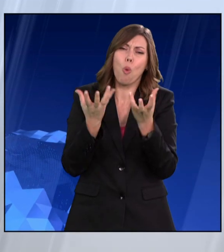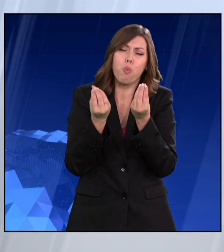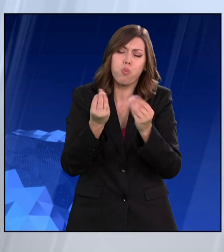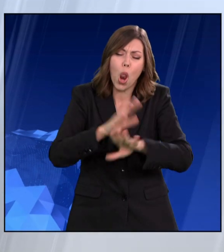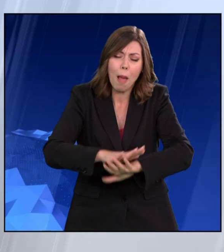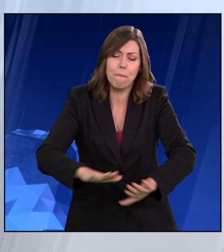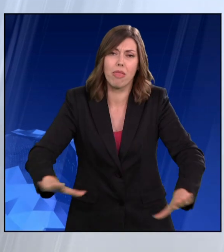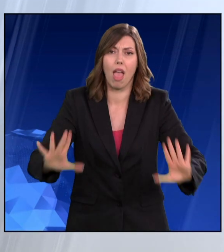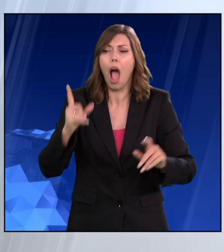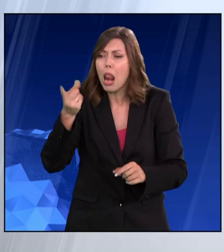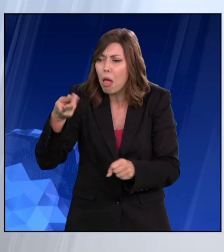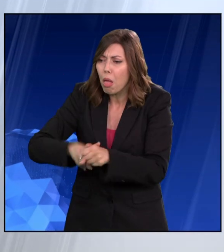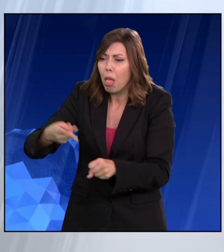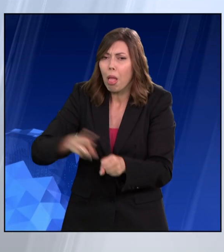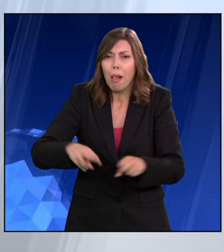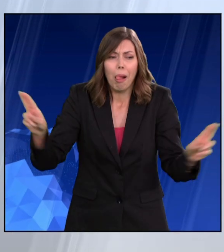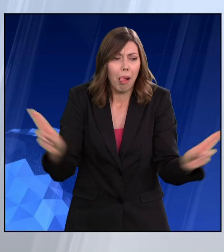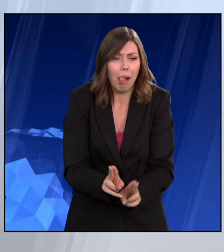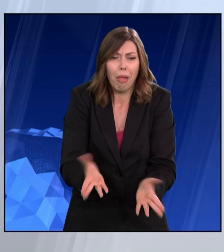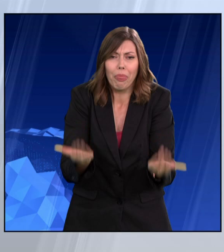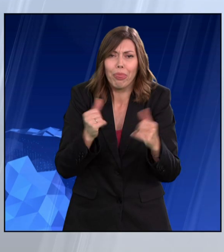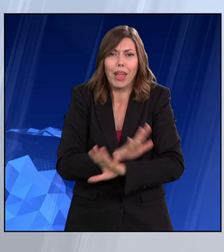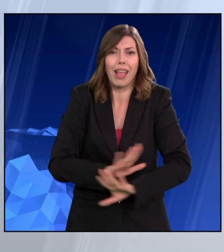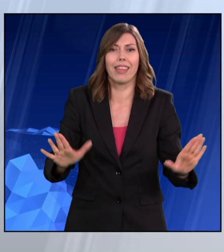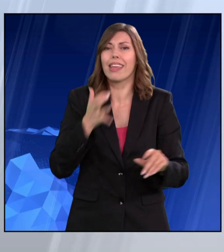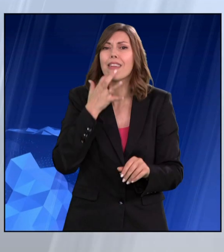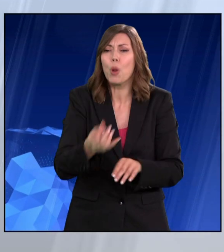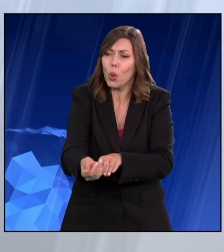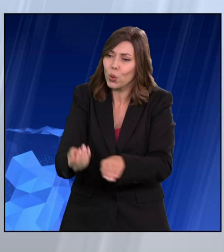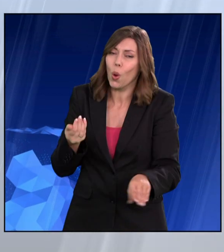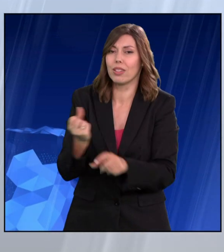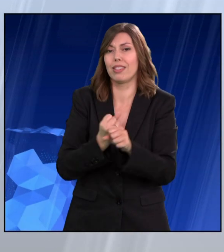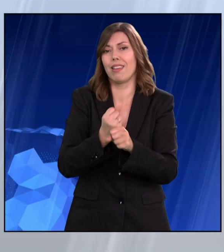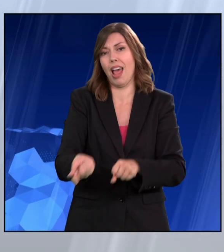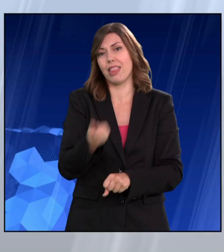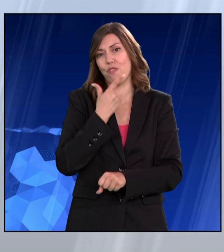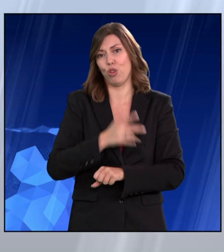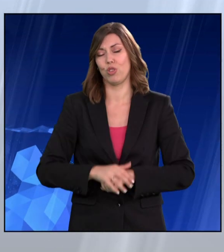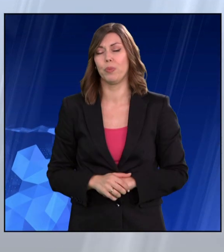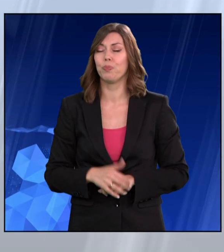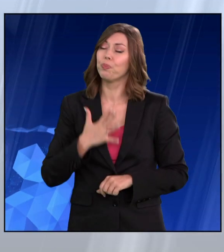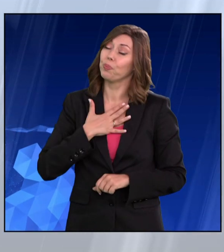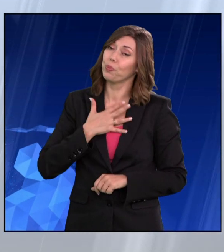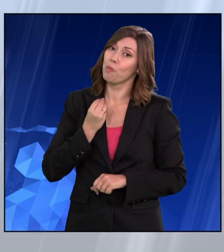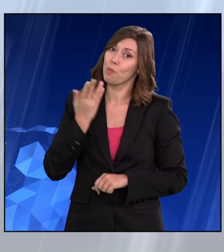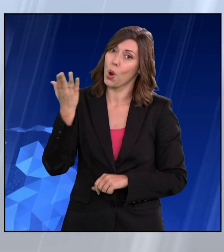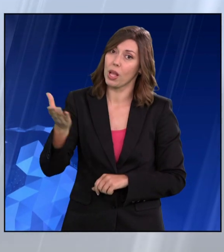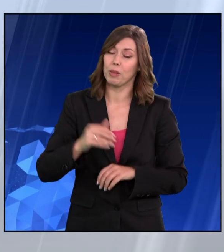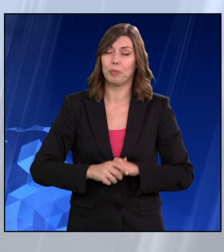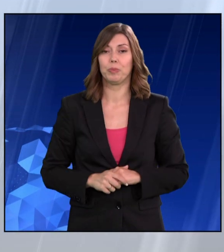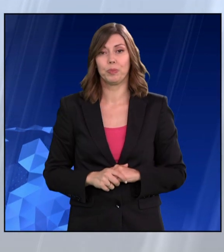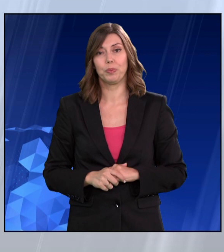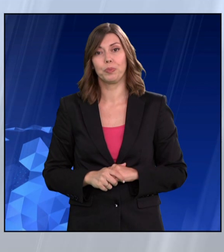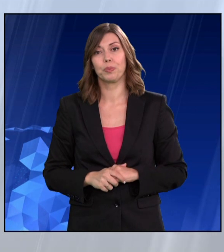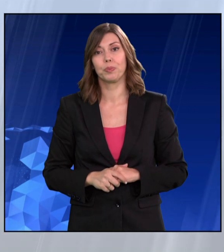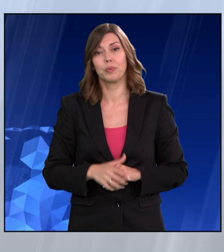θάνατοι, διότι ακριβώς ξεκινάμε εγκαίρως τη θεραπεία. Μάλιστα. Κύριε Σπύρο Μαζάνη, να σας ευχαριστήσουμε για την παρουσία σας στο